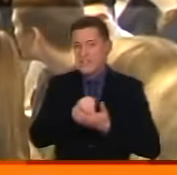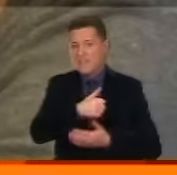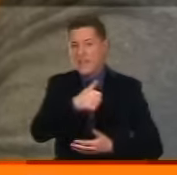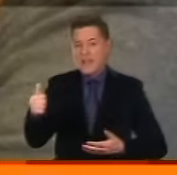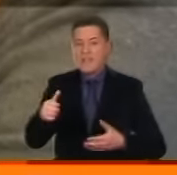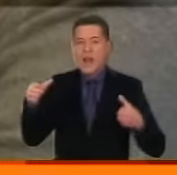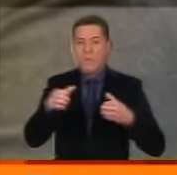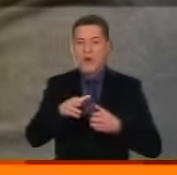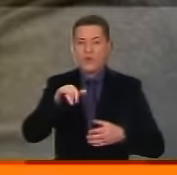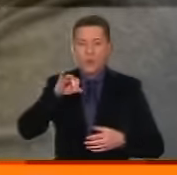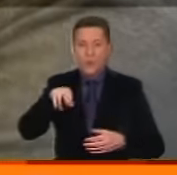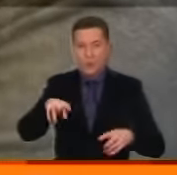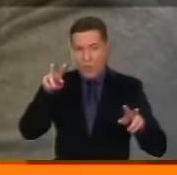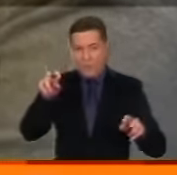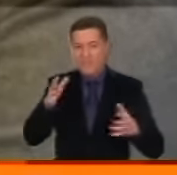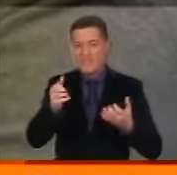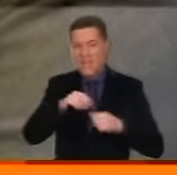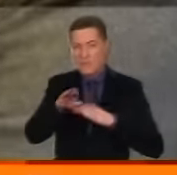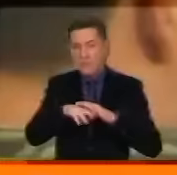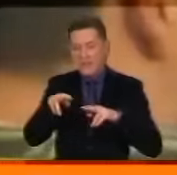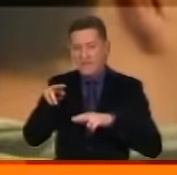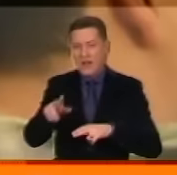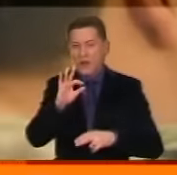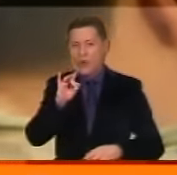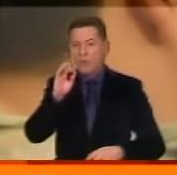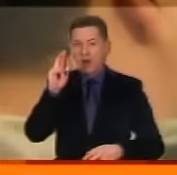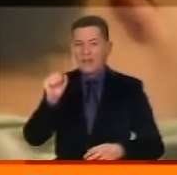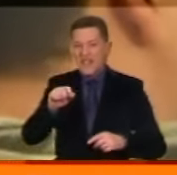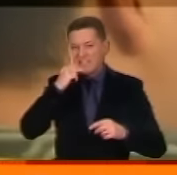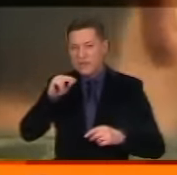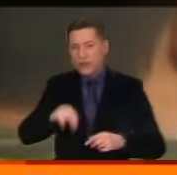партії «Укроп» взяти під варту замість домашнього арешту. Корбана